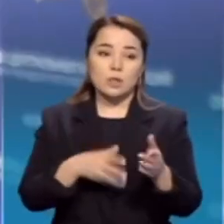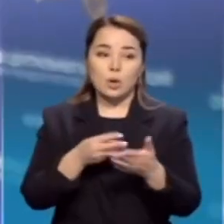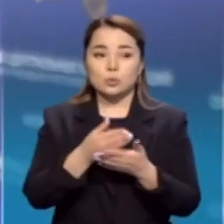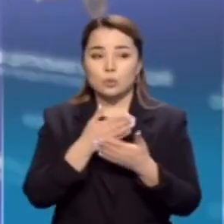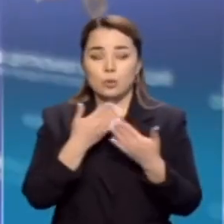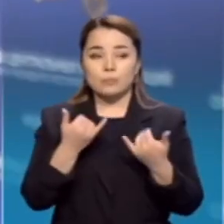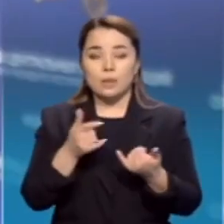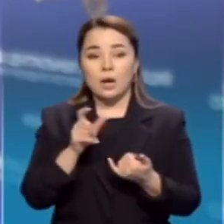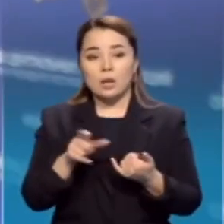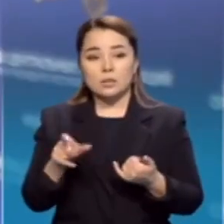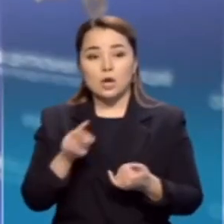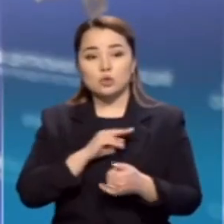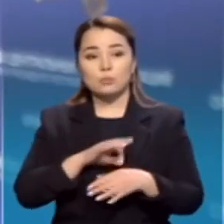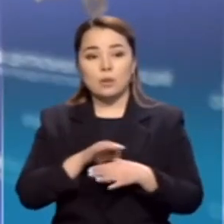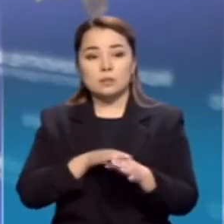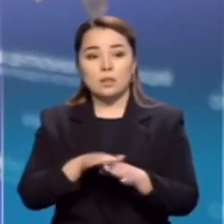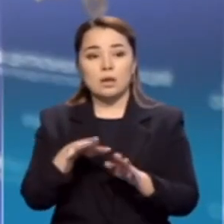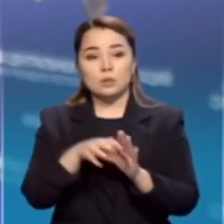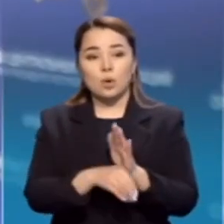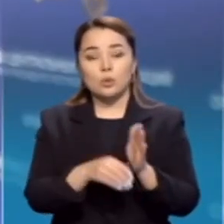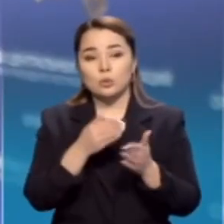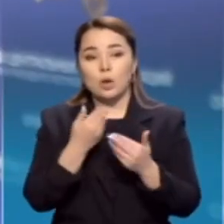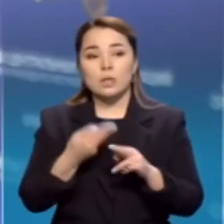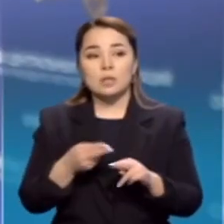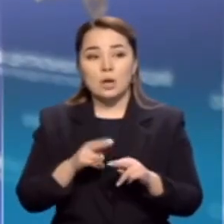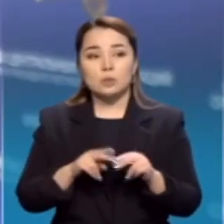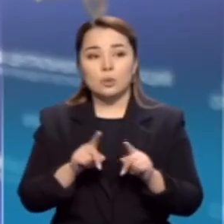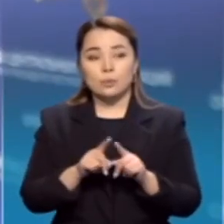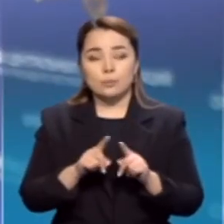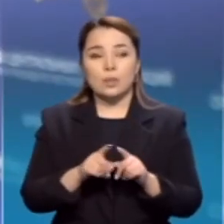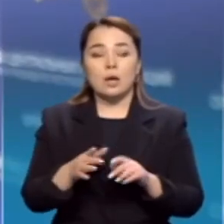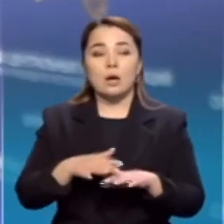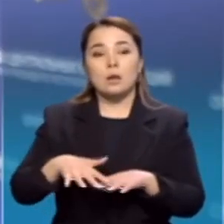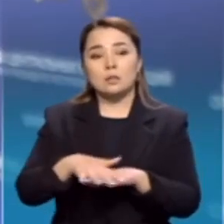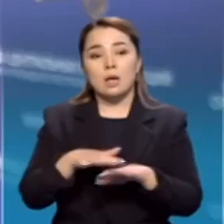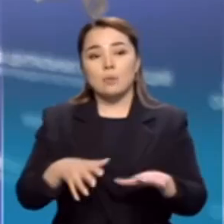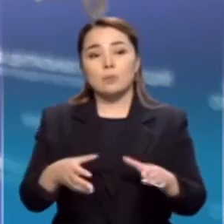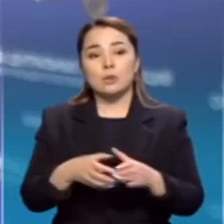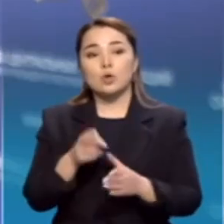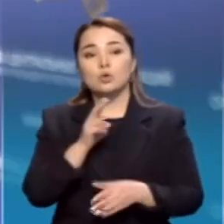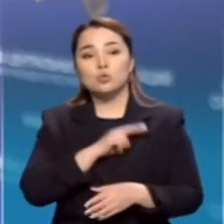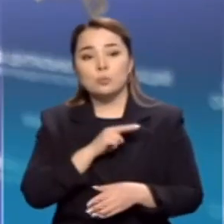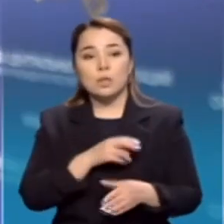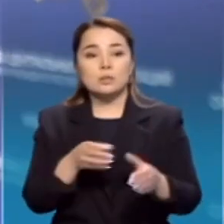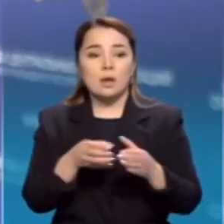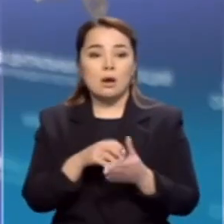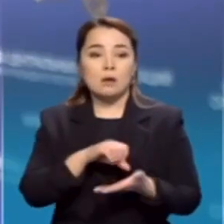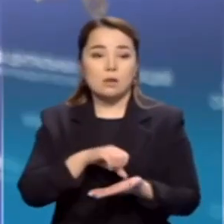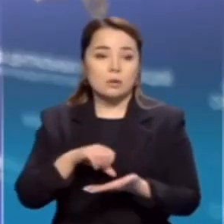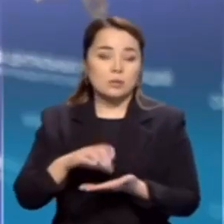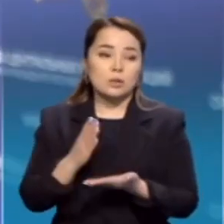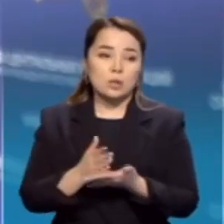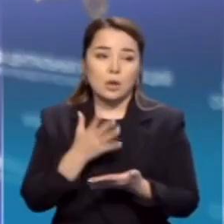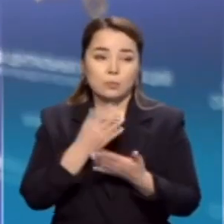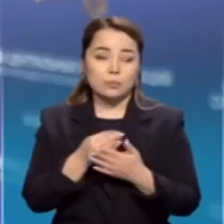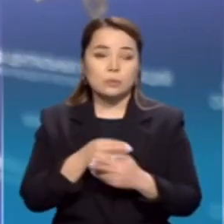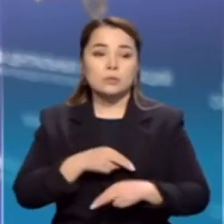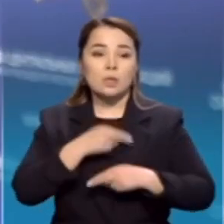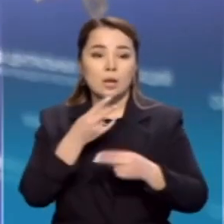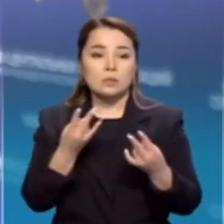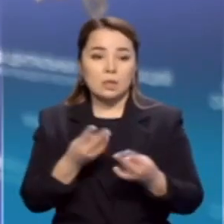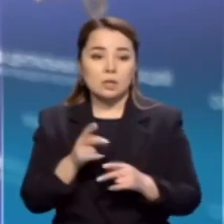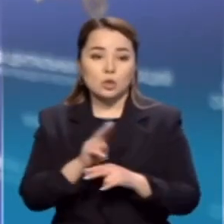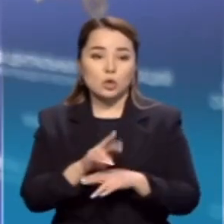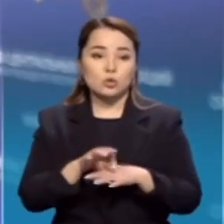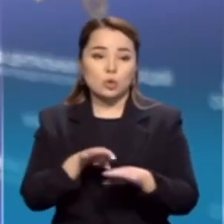адамдарды жұмысқа алмайды. Сондықтан біз сол аумақта, белгілі бір аумақта жұмыс істеп жүрген компанияларға үлес беру керек, біз бұл